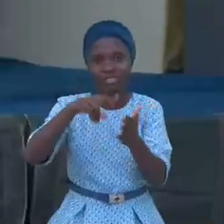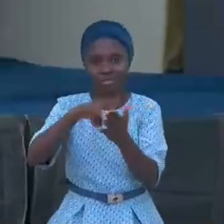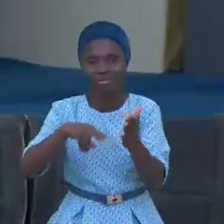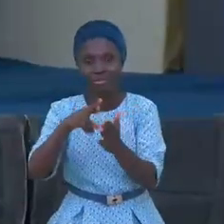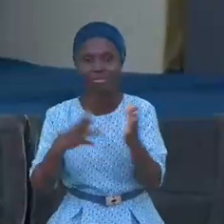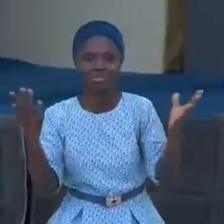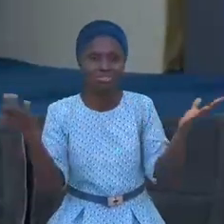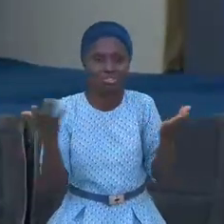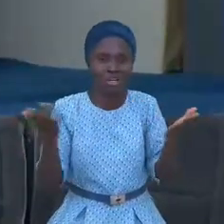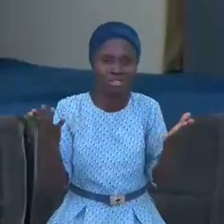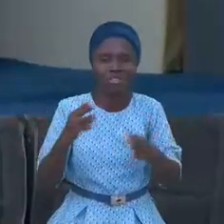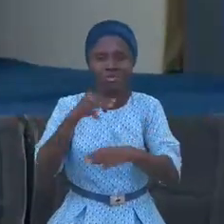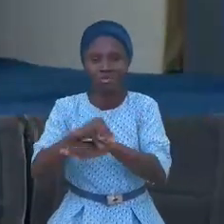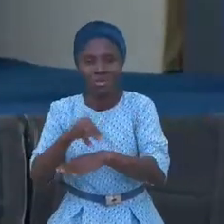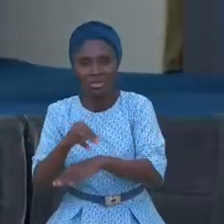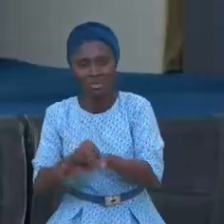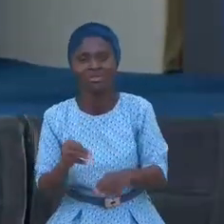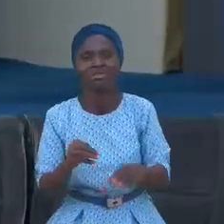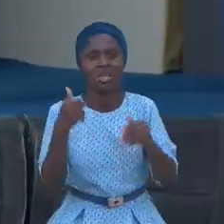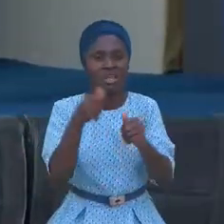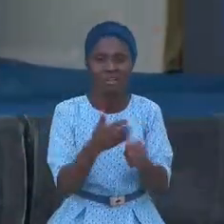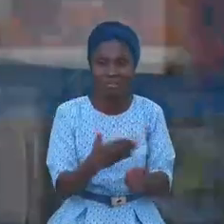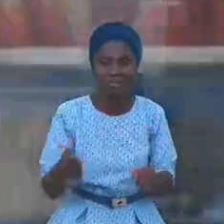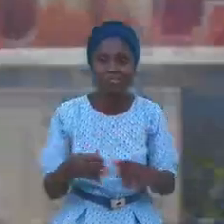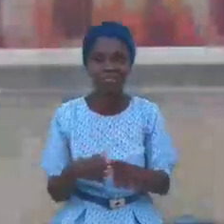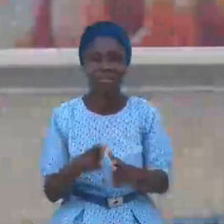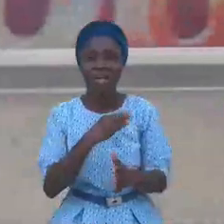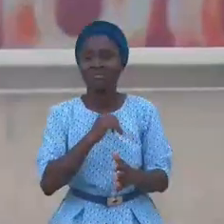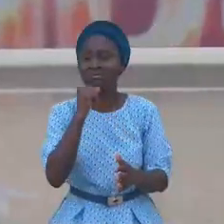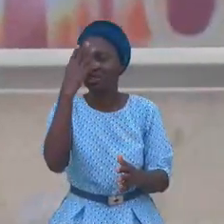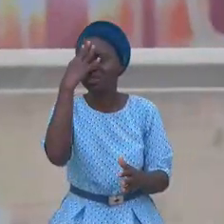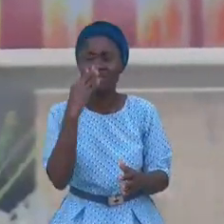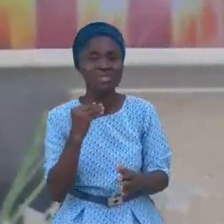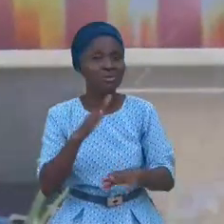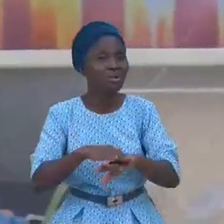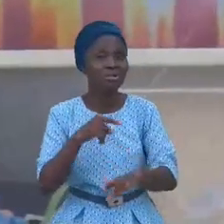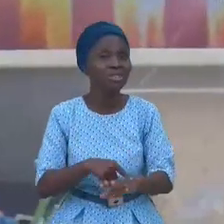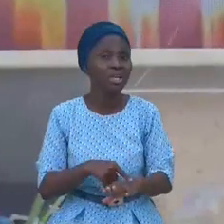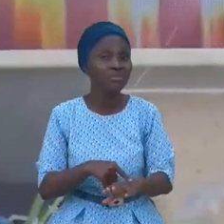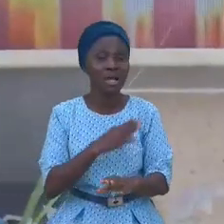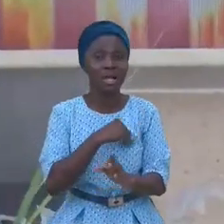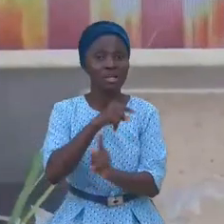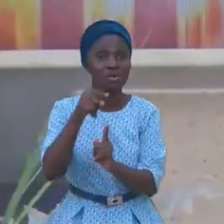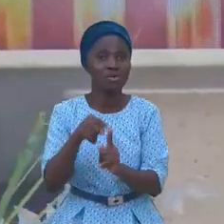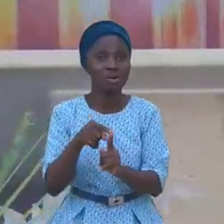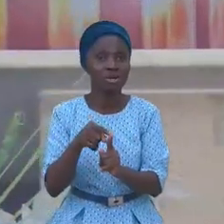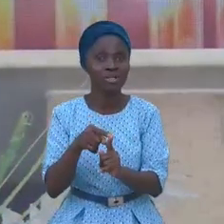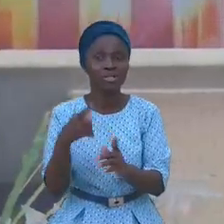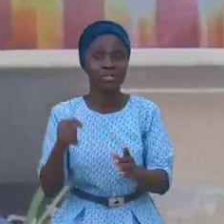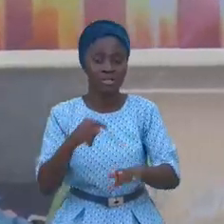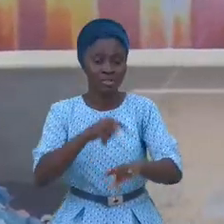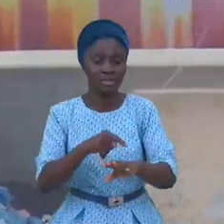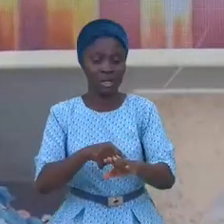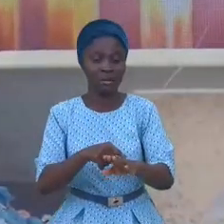des SMS, des messages. Discussion, et ne dorment pas à temps. Et quand le réveil